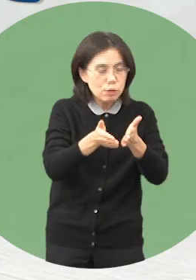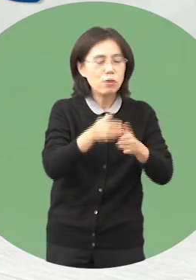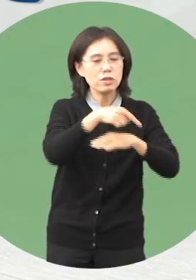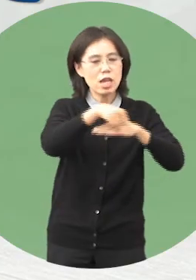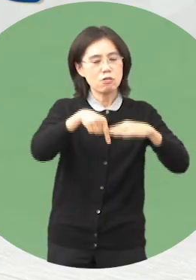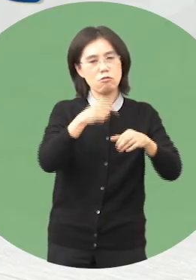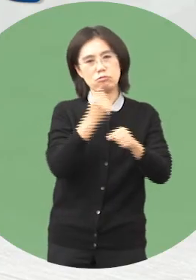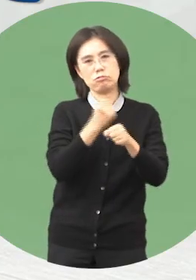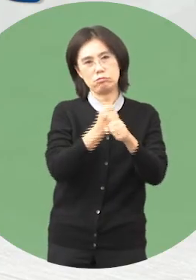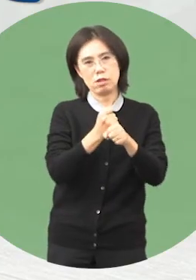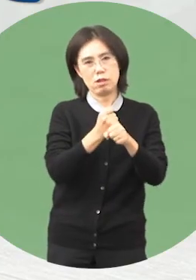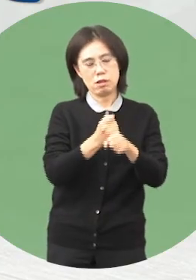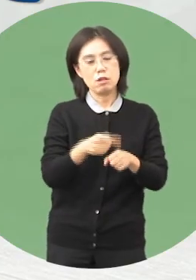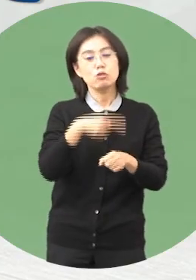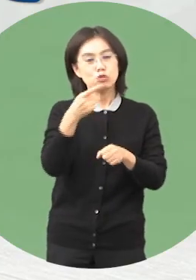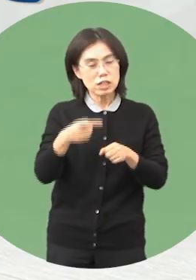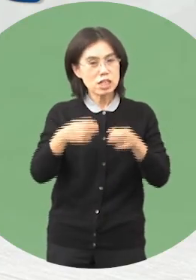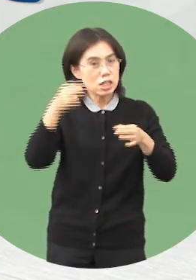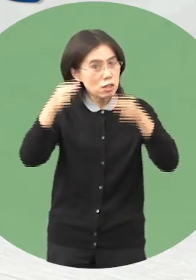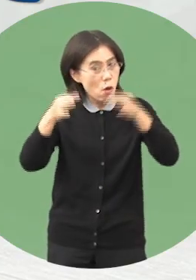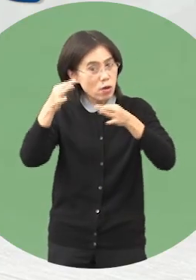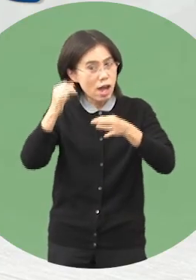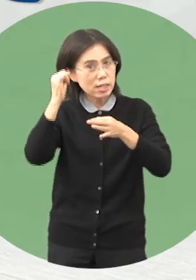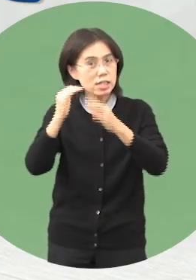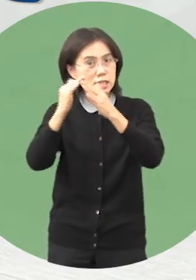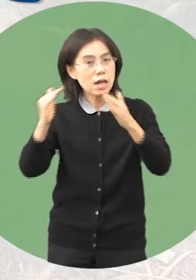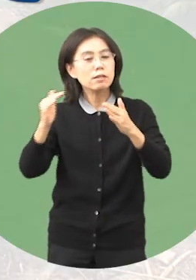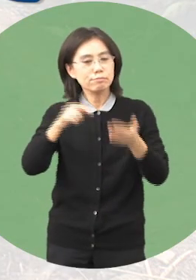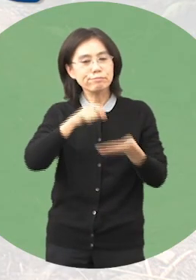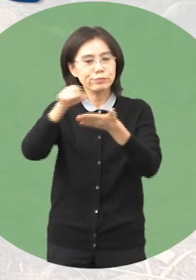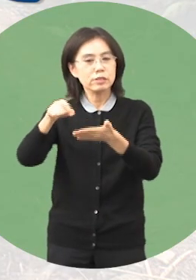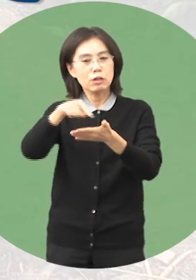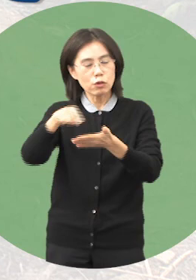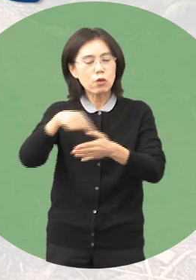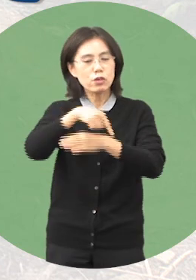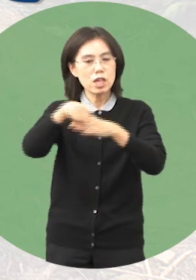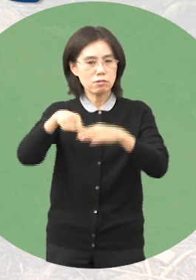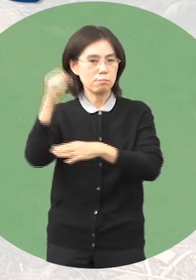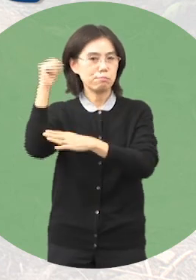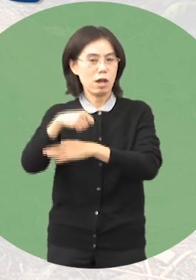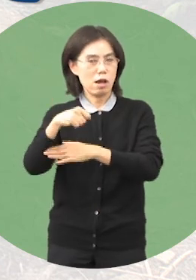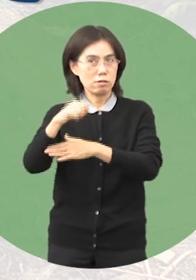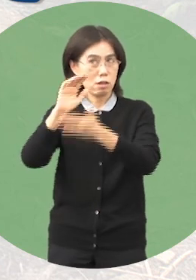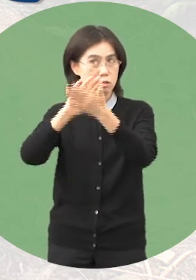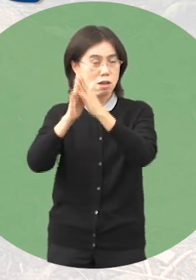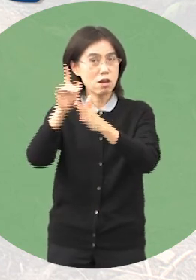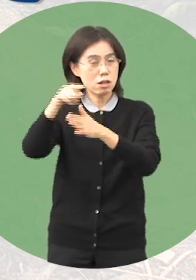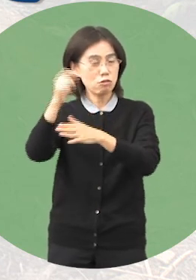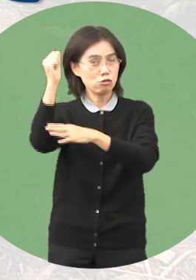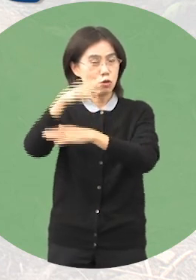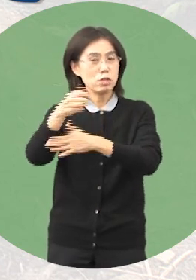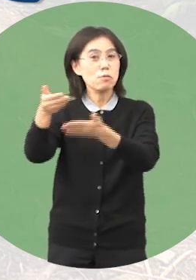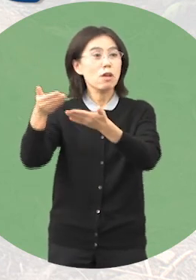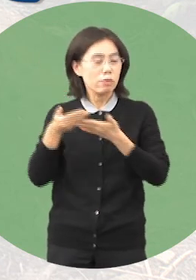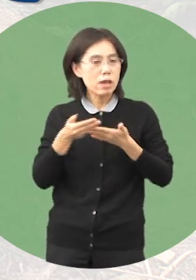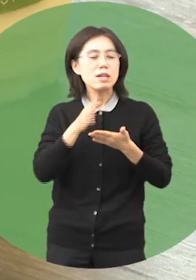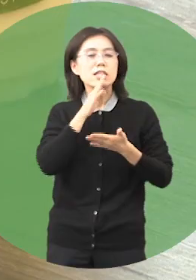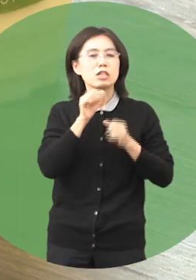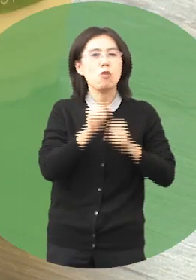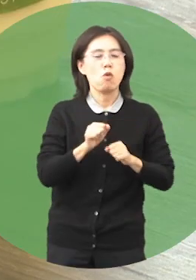に評価委員会においてその計画が認められ県からの商品を受けますと、いよいよ実行に移ります